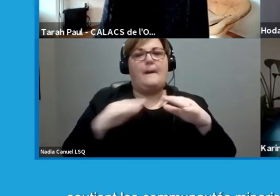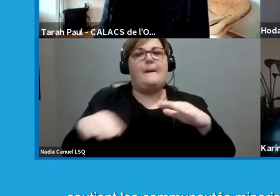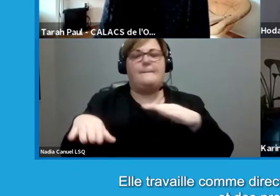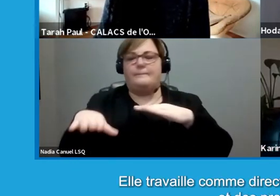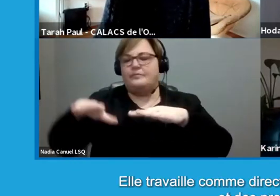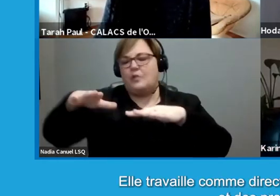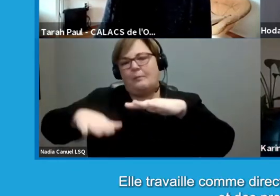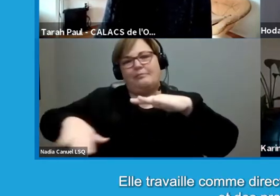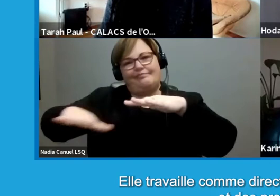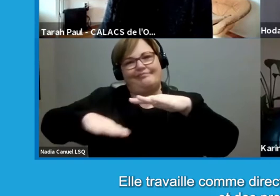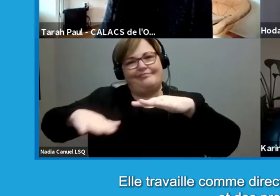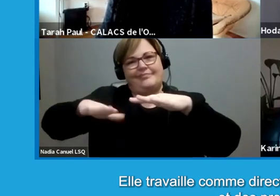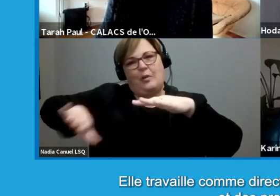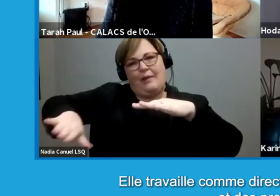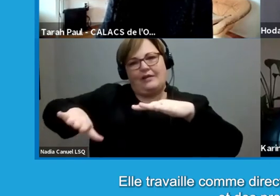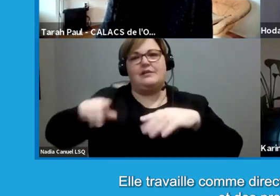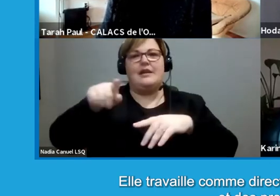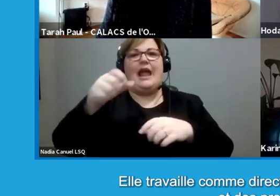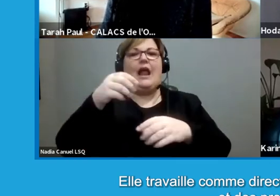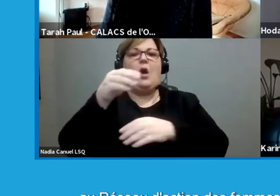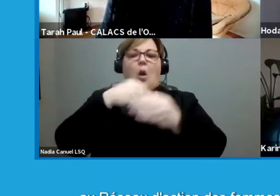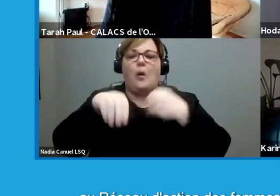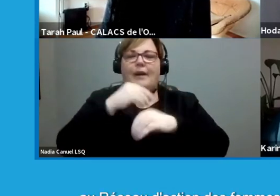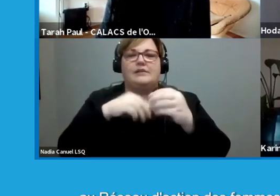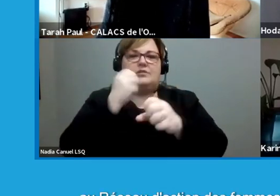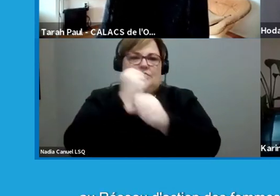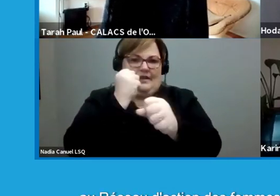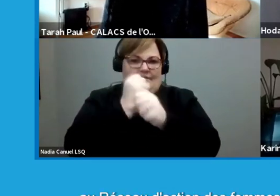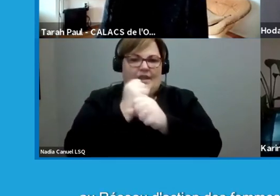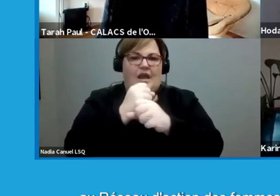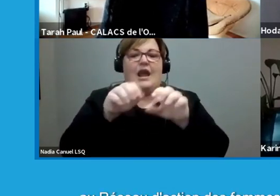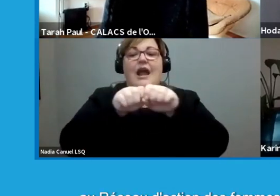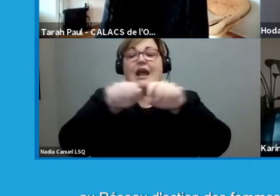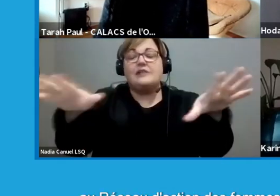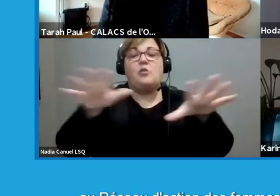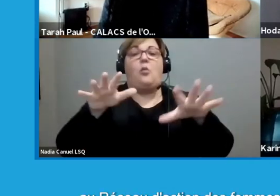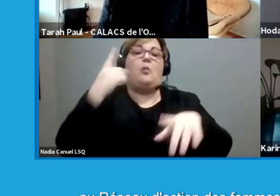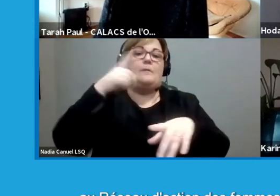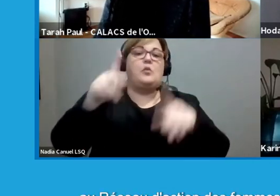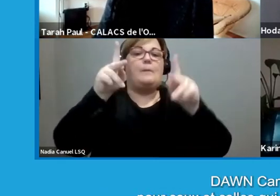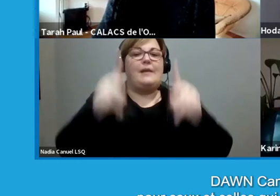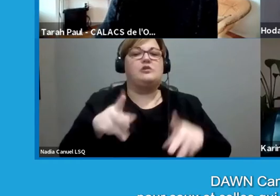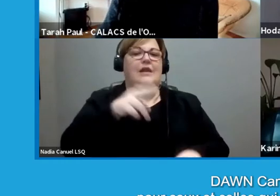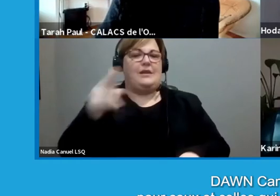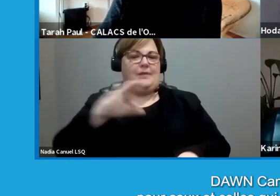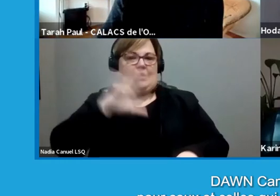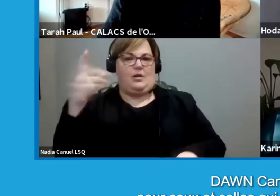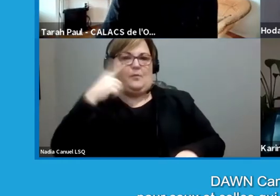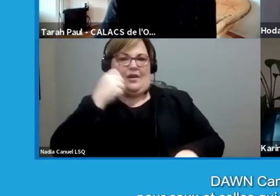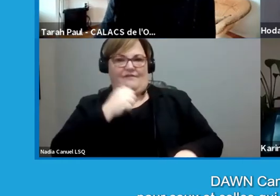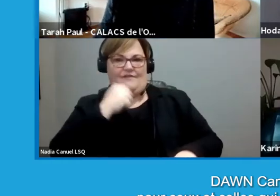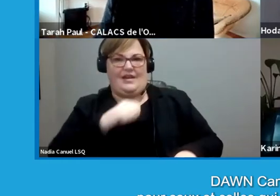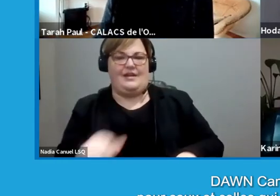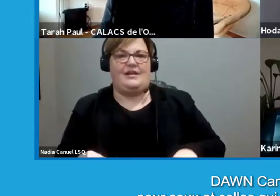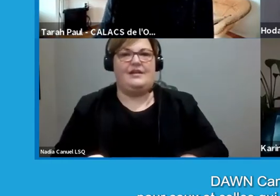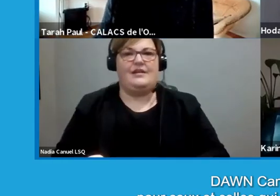épanouissement. Elle travaille comme directrice des opérations et des projets au réseau d'action des femmes handicapées du Canada. Dawn Canada, pour